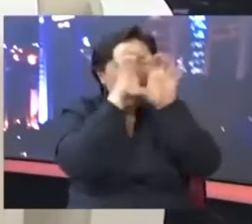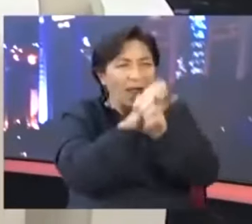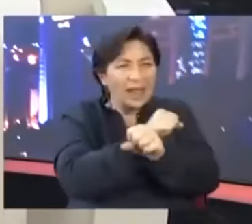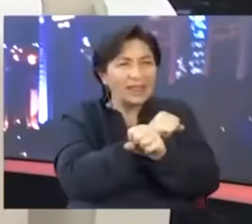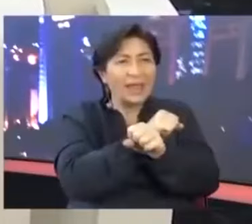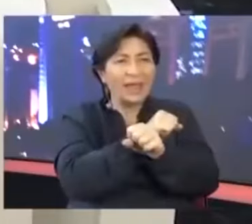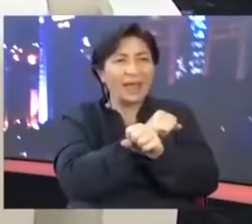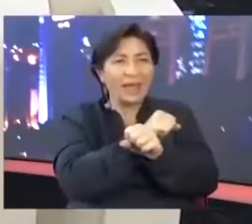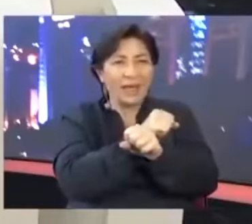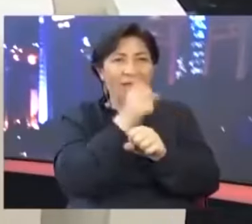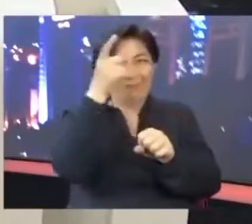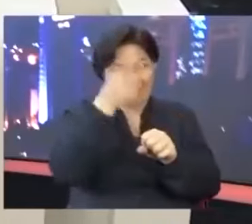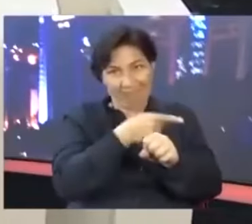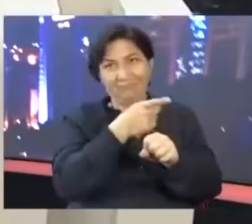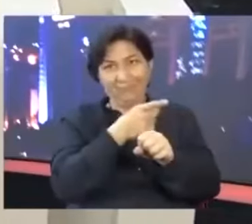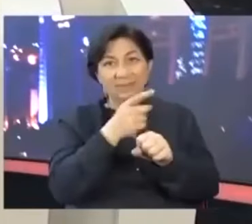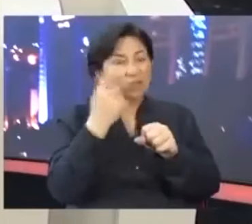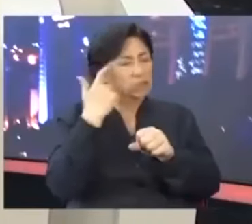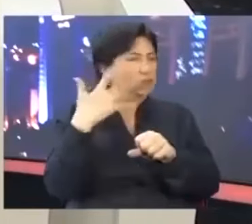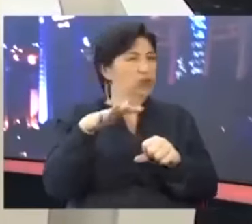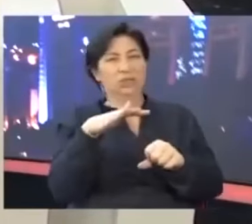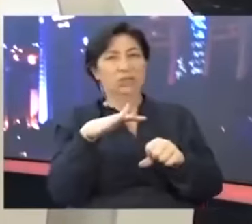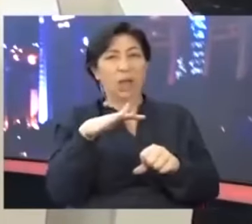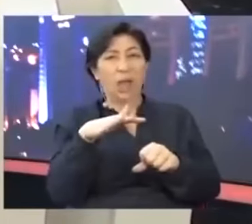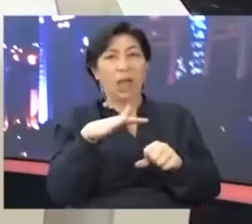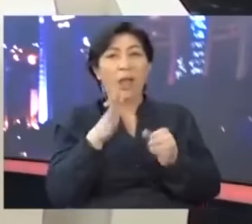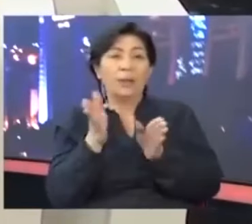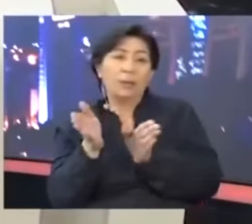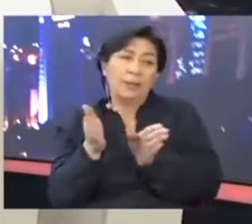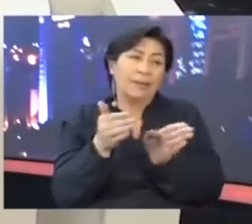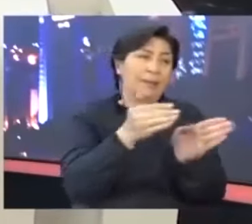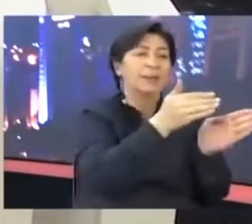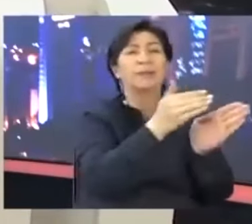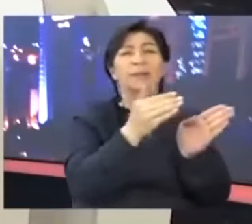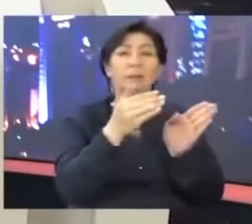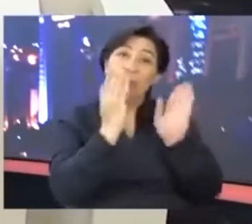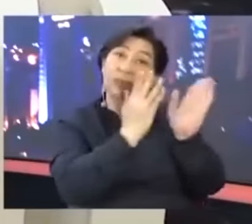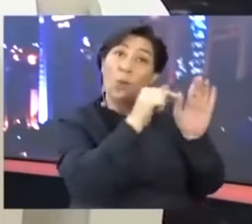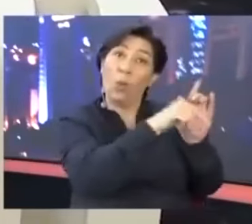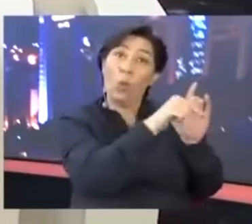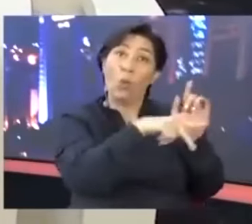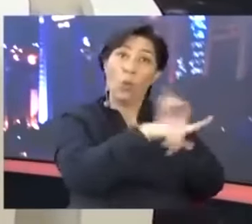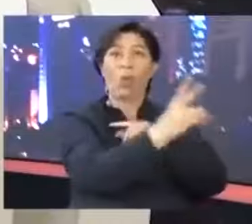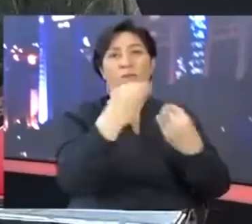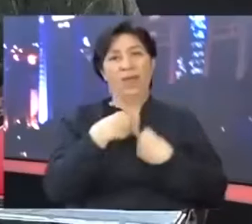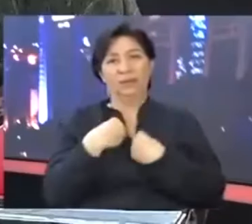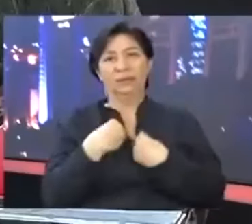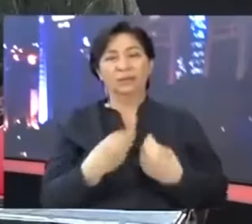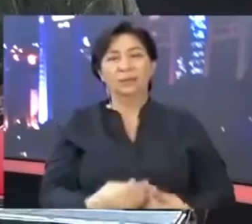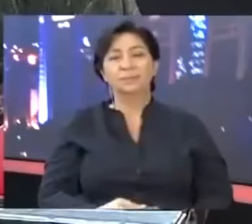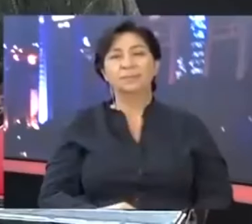Tire atmış zaten Karanlığa şaşkınlığa saplanmış lın yoluna Hı hı